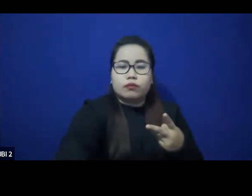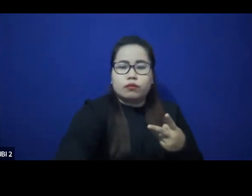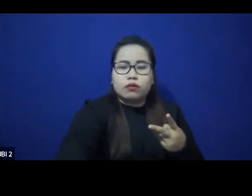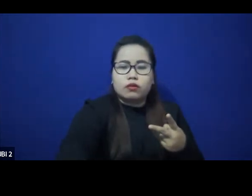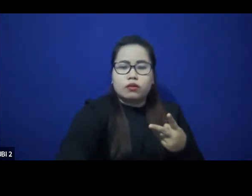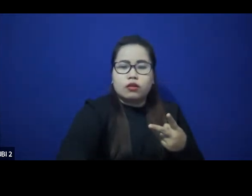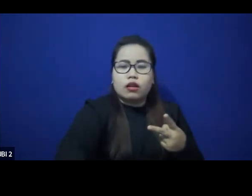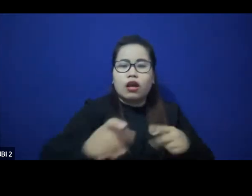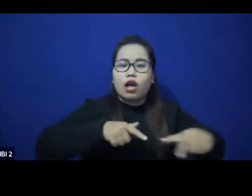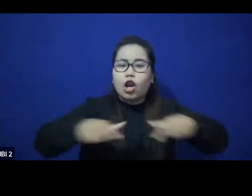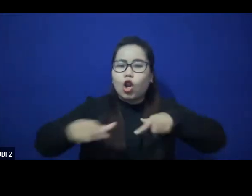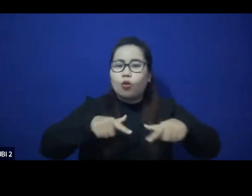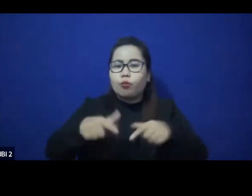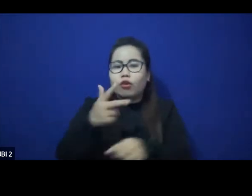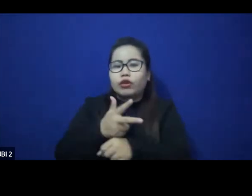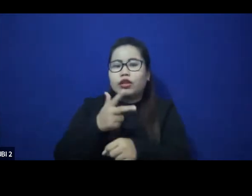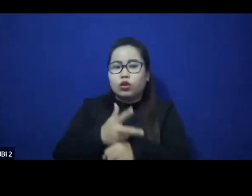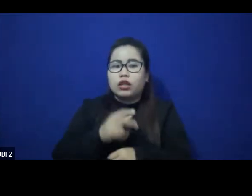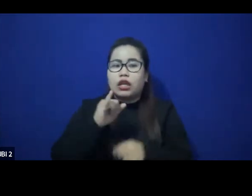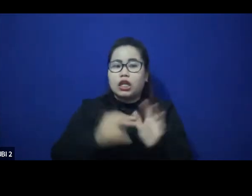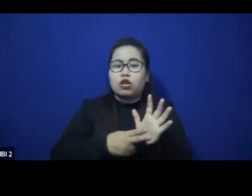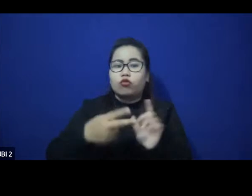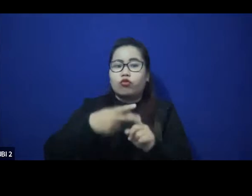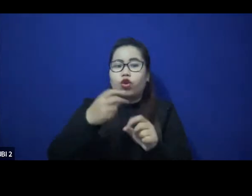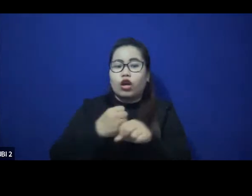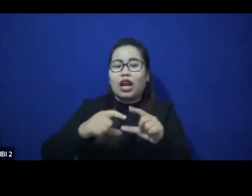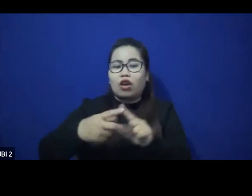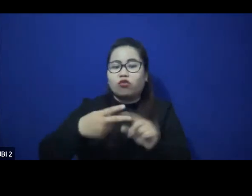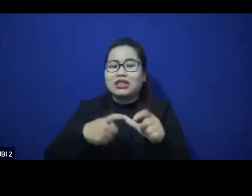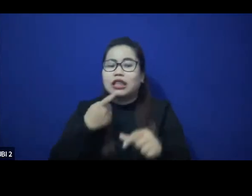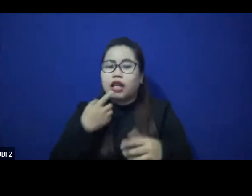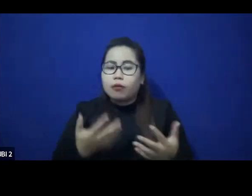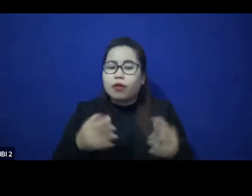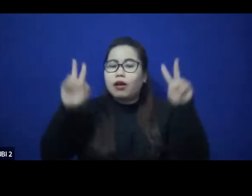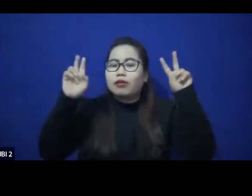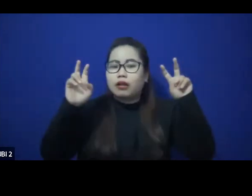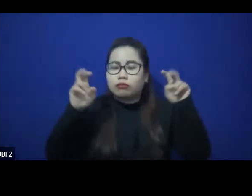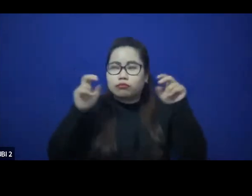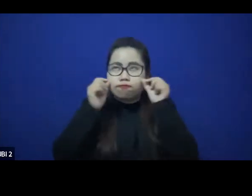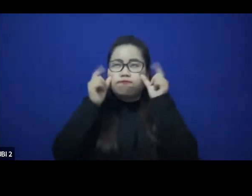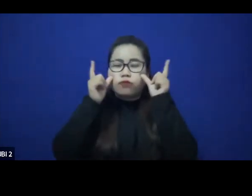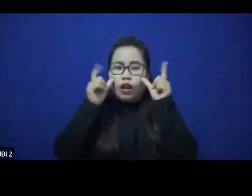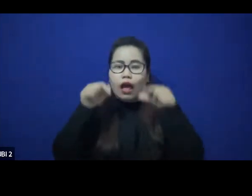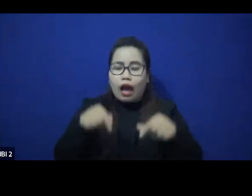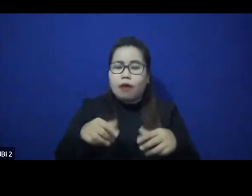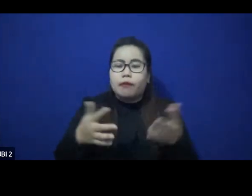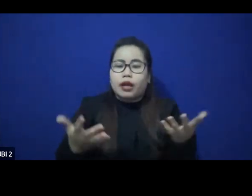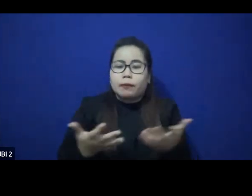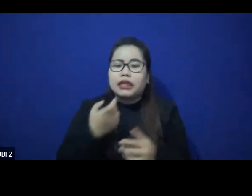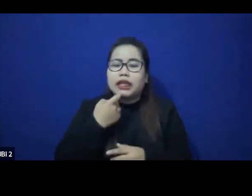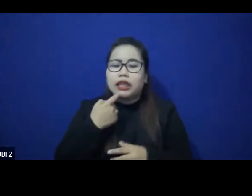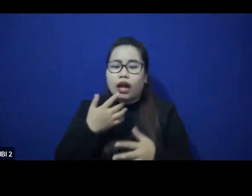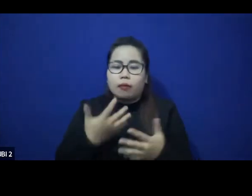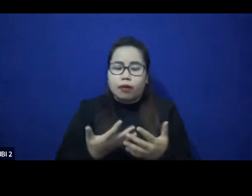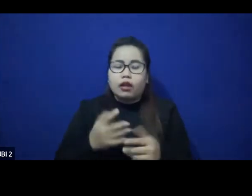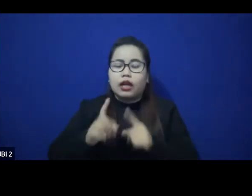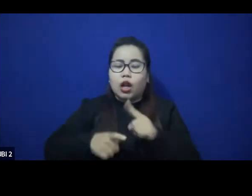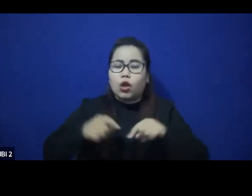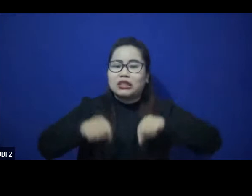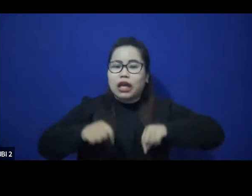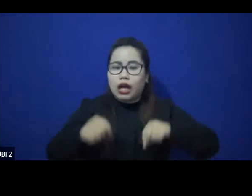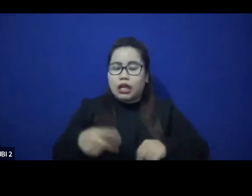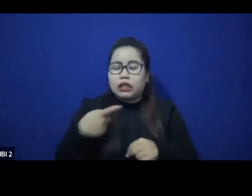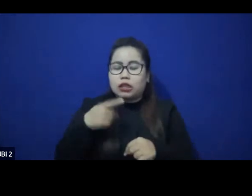video dan infografis bertemakan melek hukum Mulai sekarang dimana kita mendorong agar masyarakat